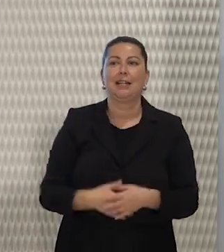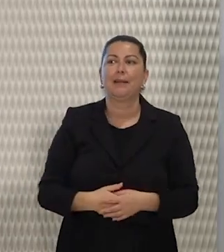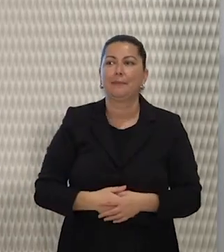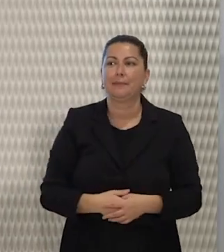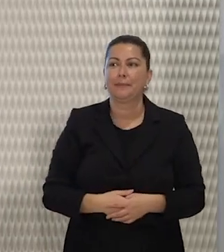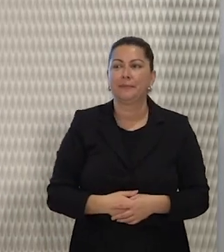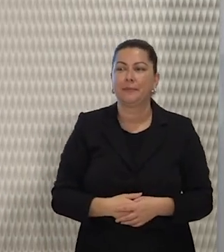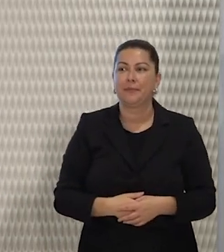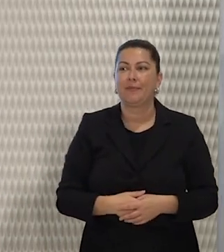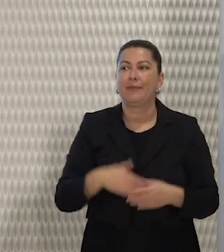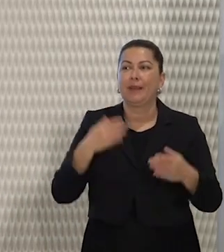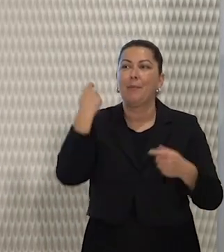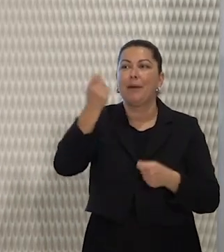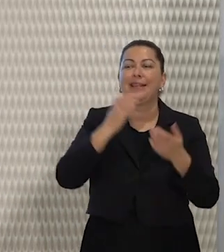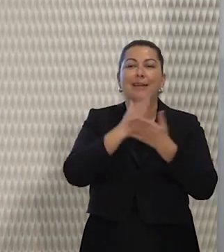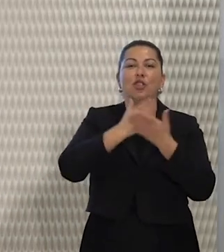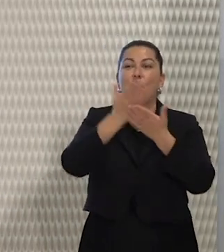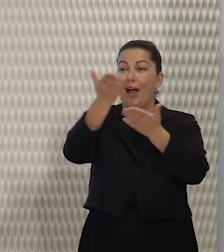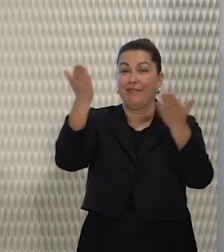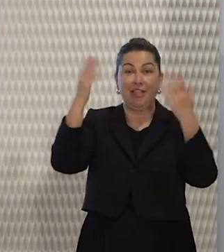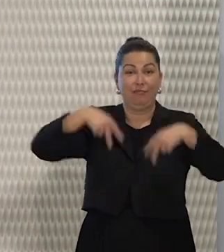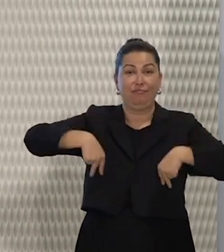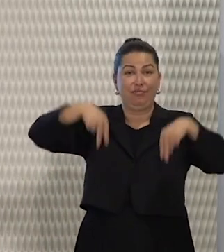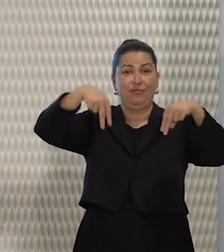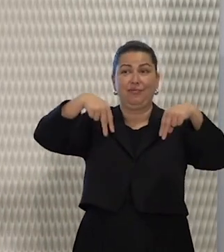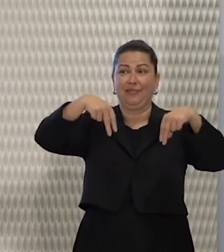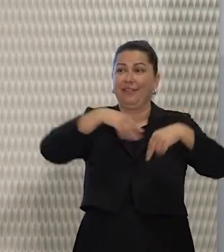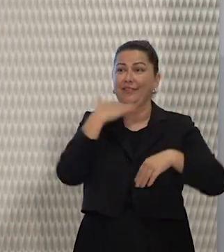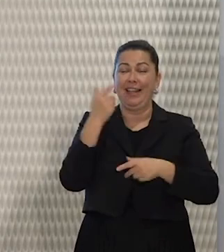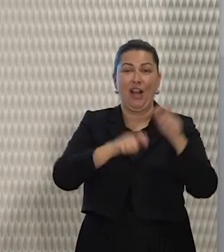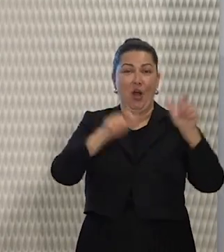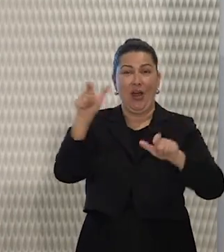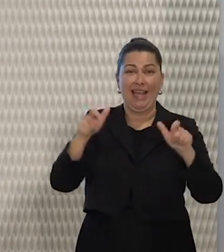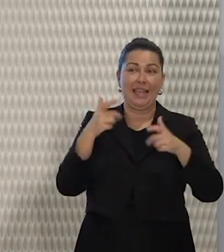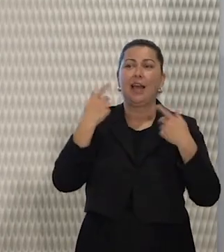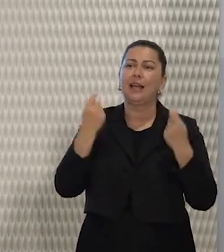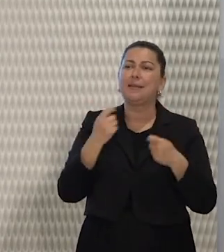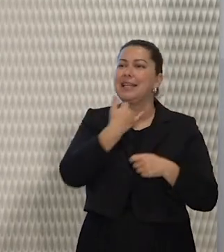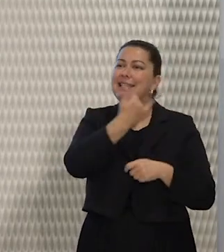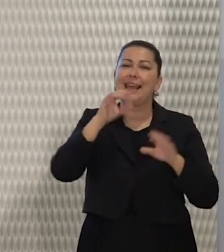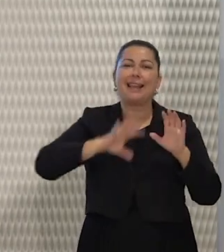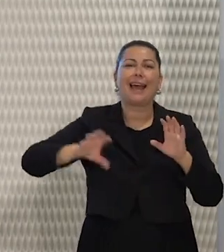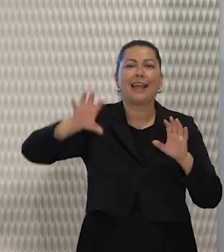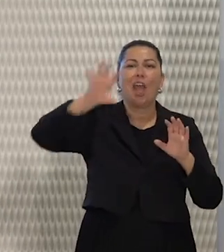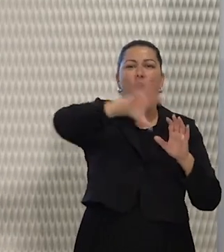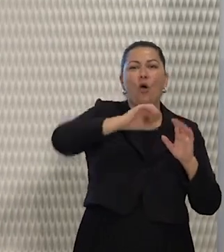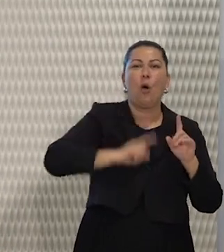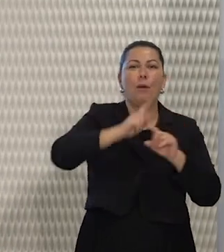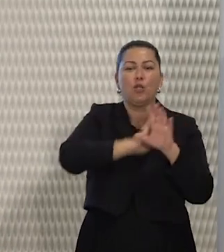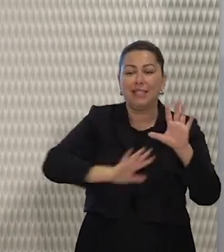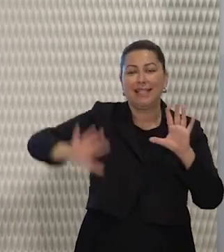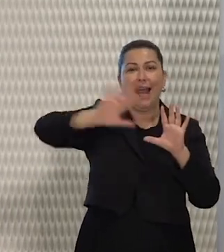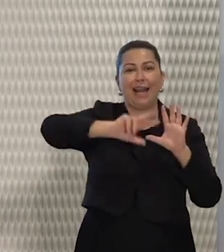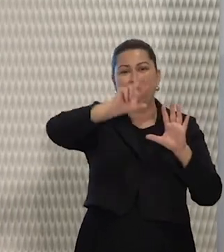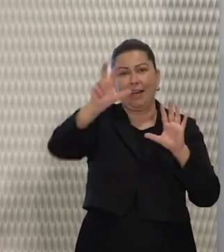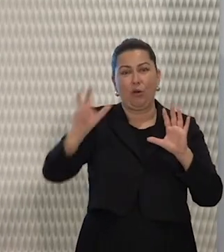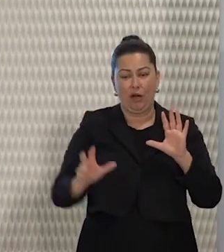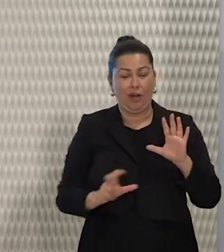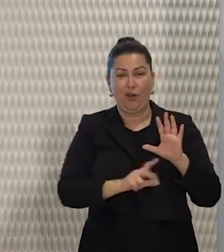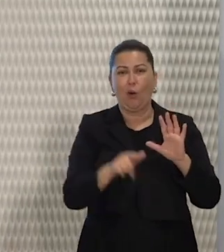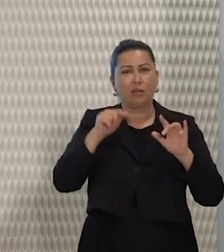Wer gerade ist zum Betriebsservice? Es gibt das Betriebsservice in jeder Region in Oberösterreich. Und